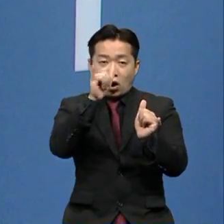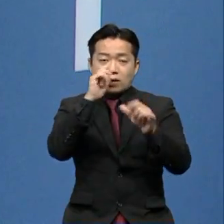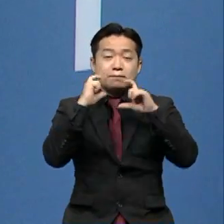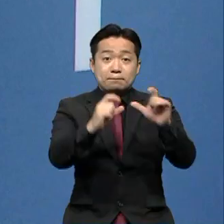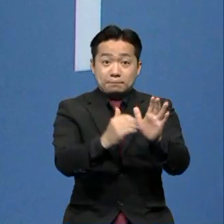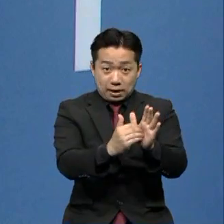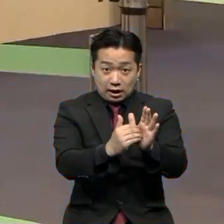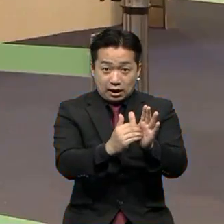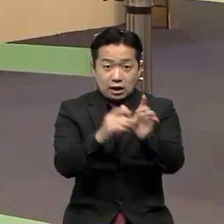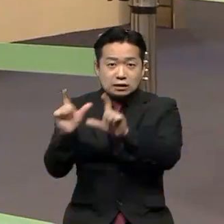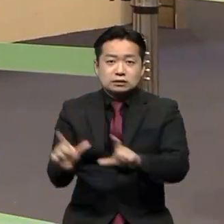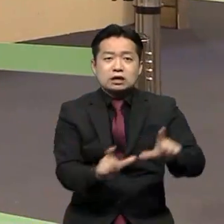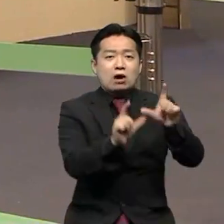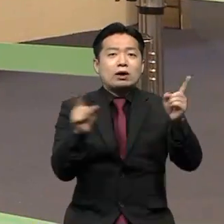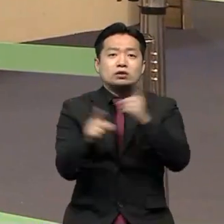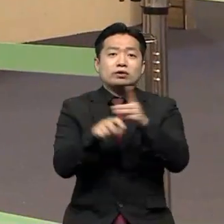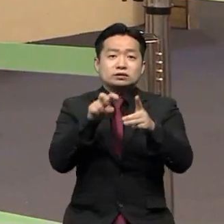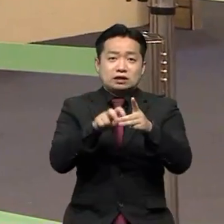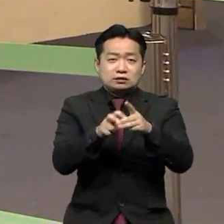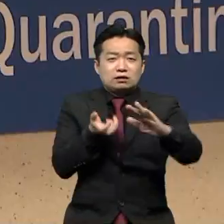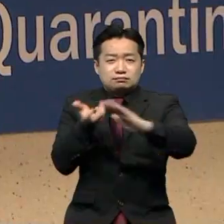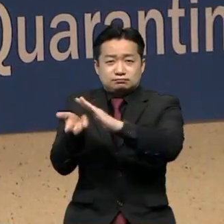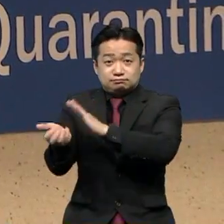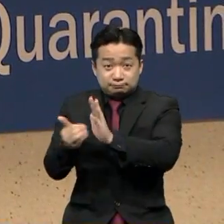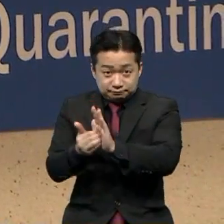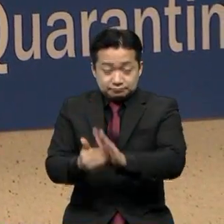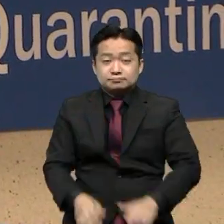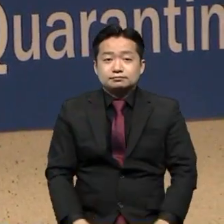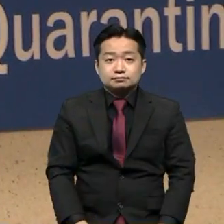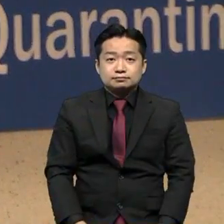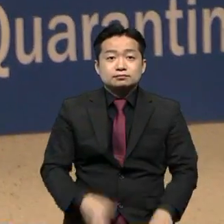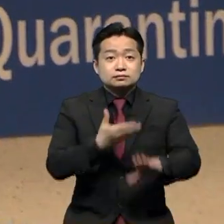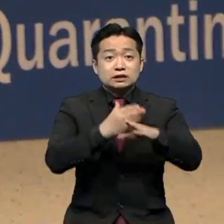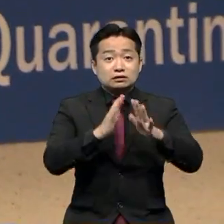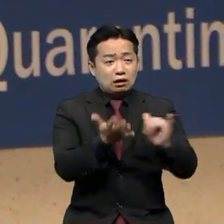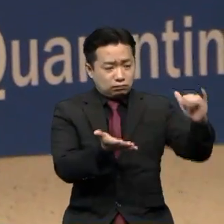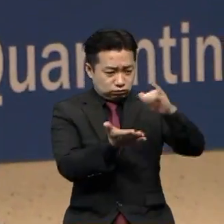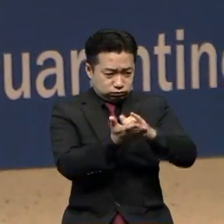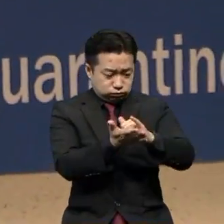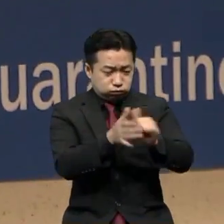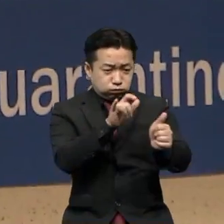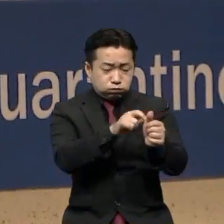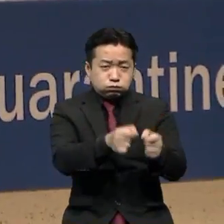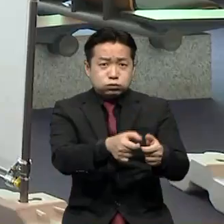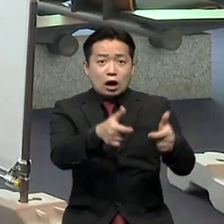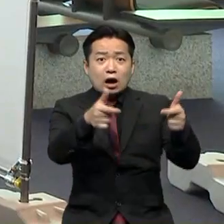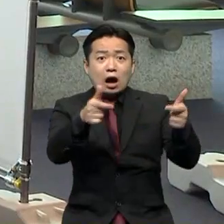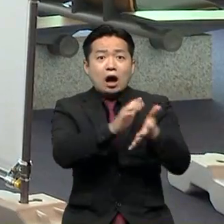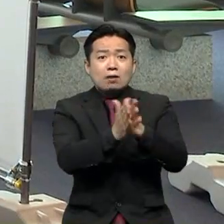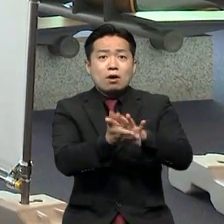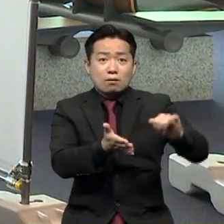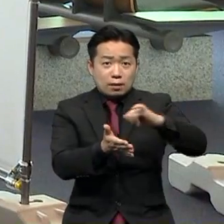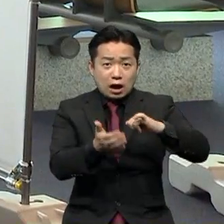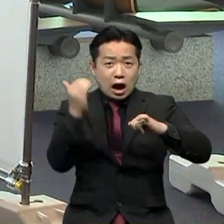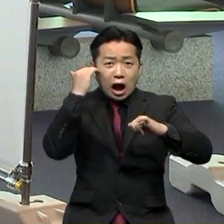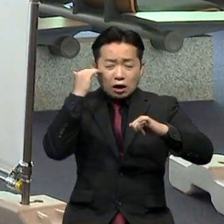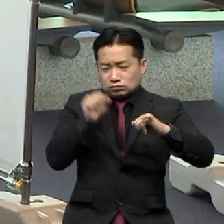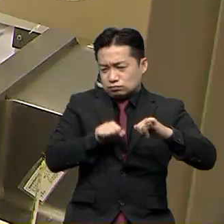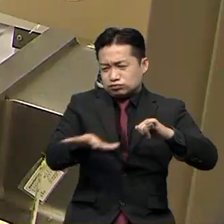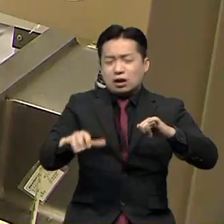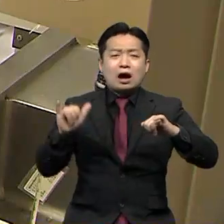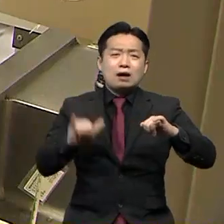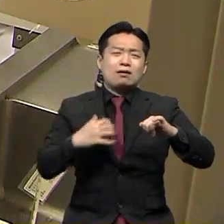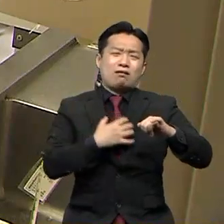받아 생활치료센터로 이송됐습니다. 해외 유입 환자 증가는 변이 바이러스의 국내 확산으로 이어질 수